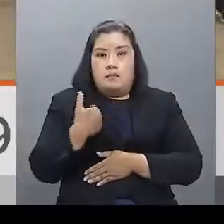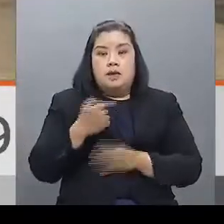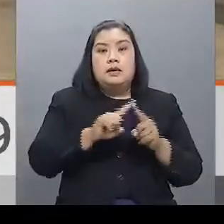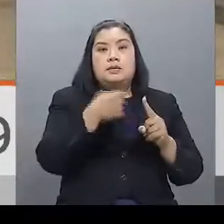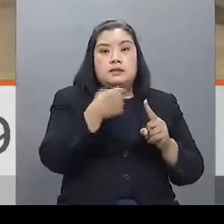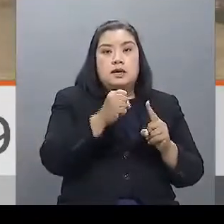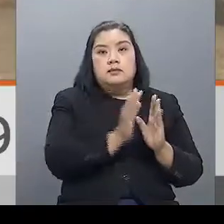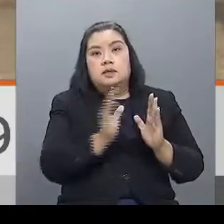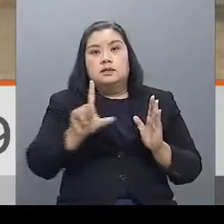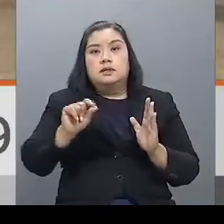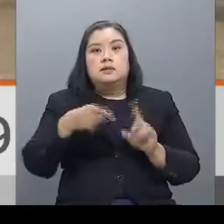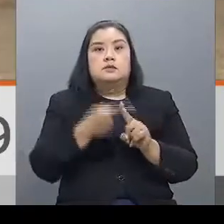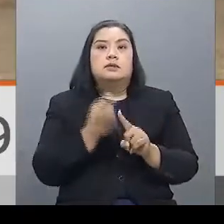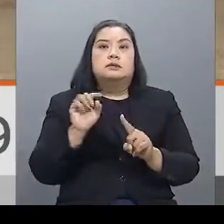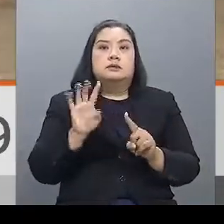เมษายน